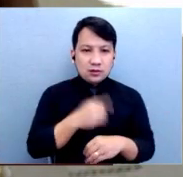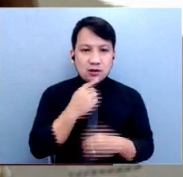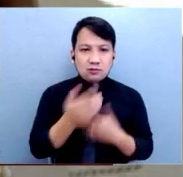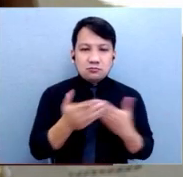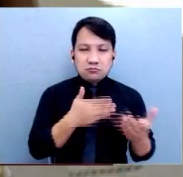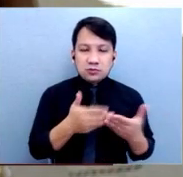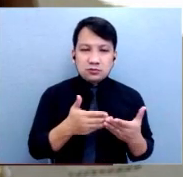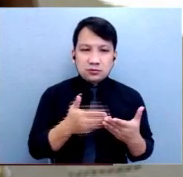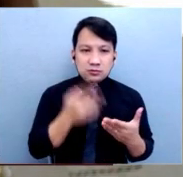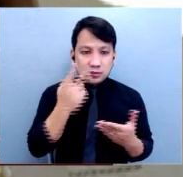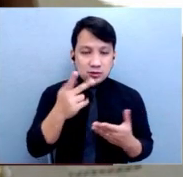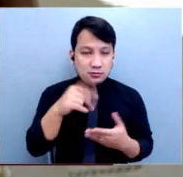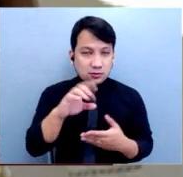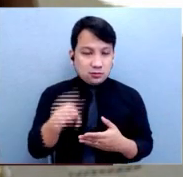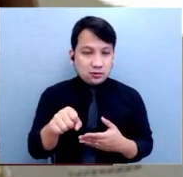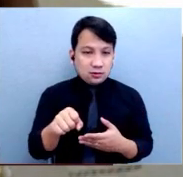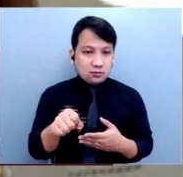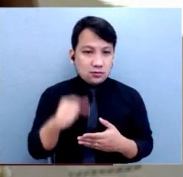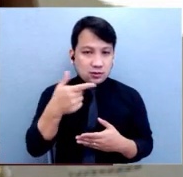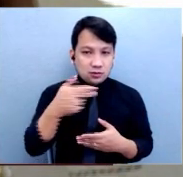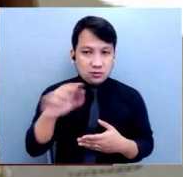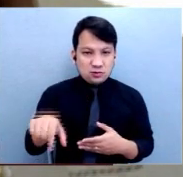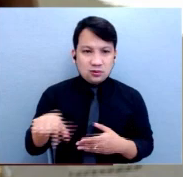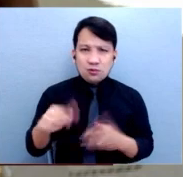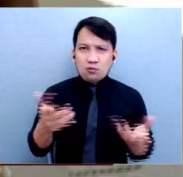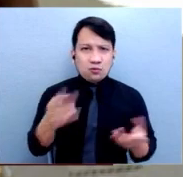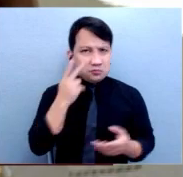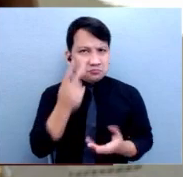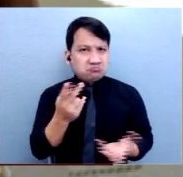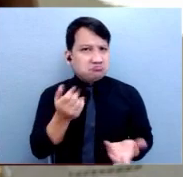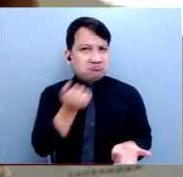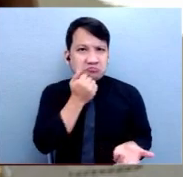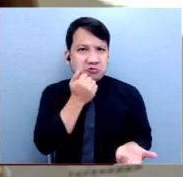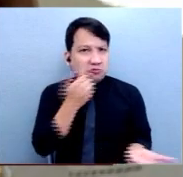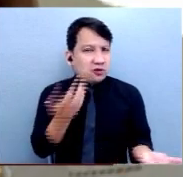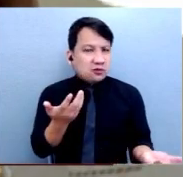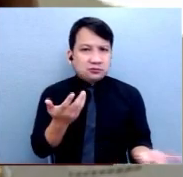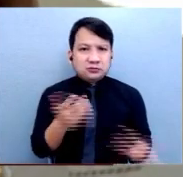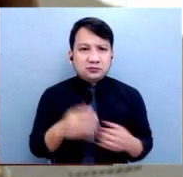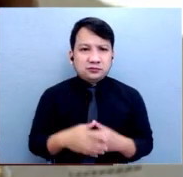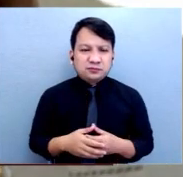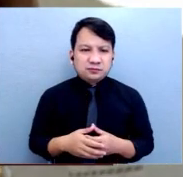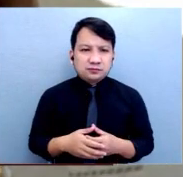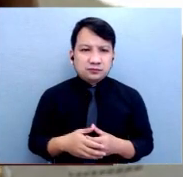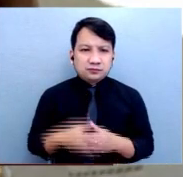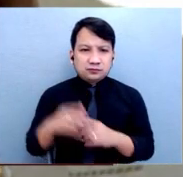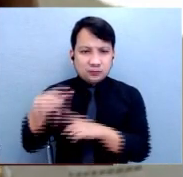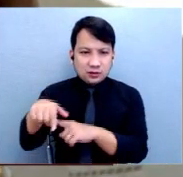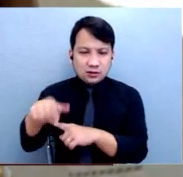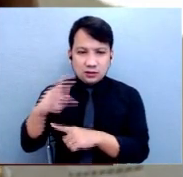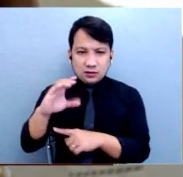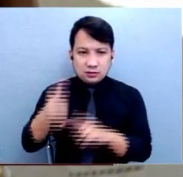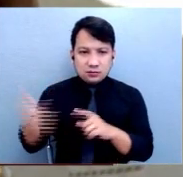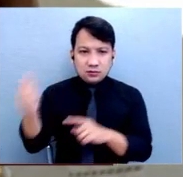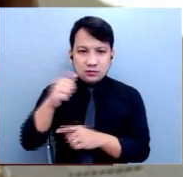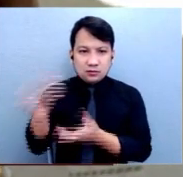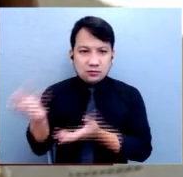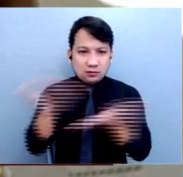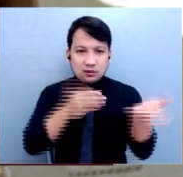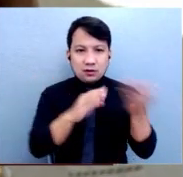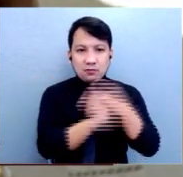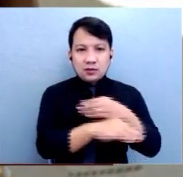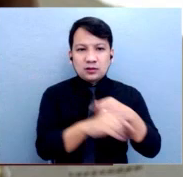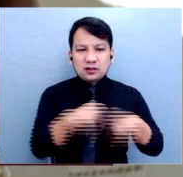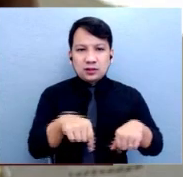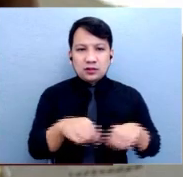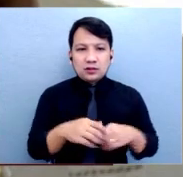Philippine National Police Headquarters, wala naman, I don't see anything wrong para sunduin si Chief PNP to bring him back to